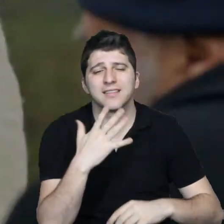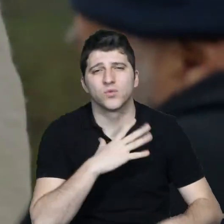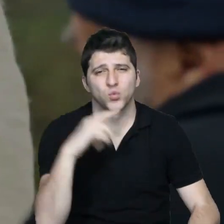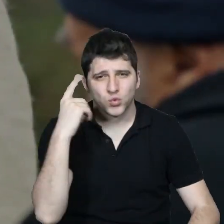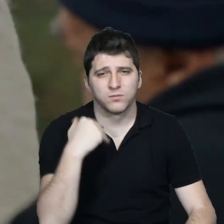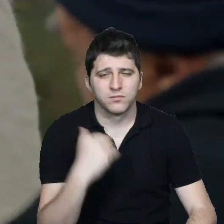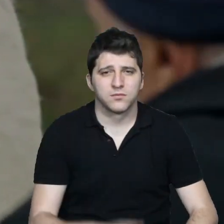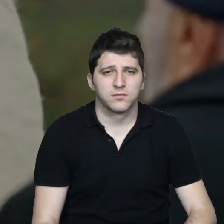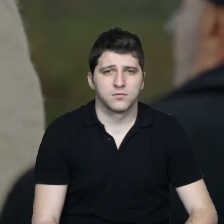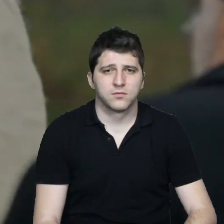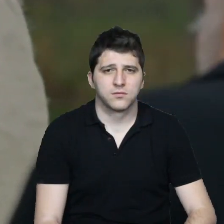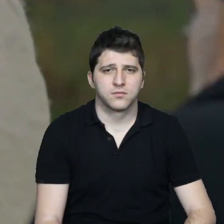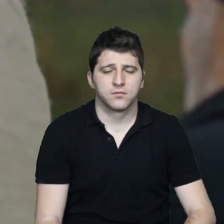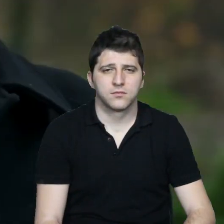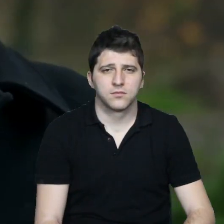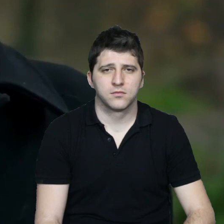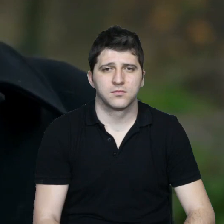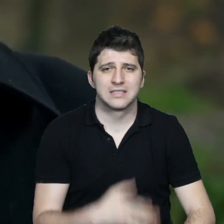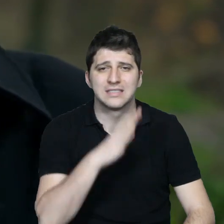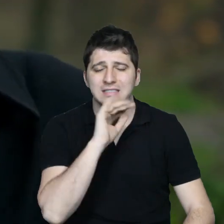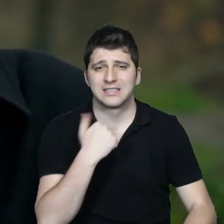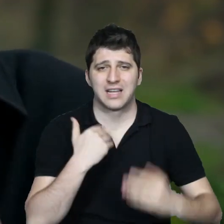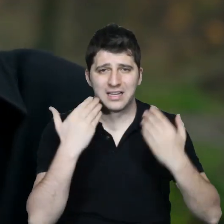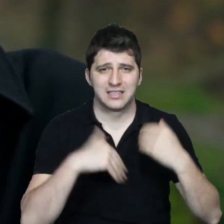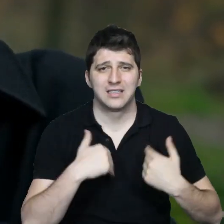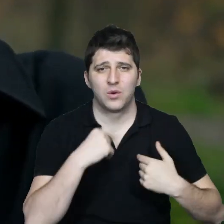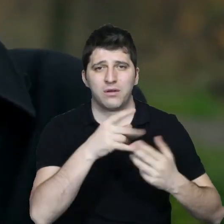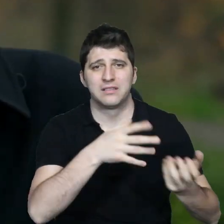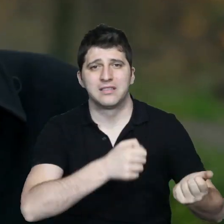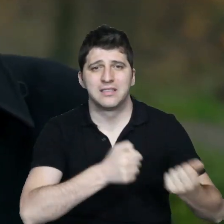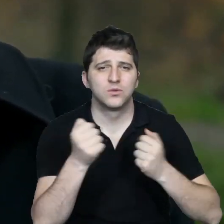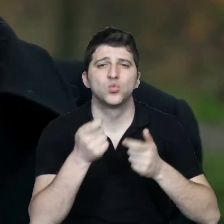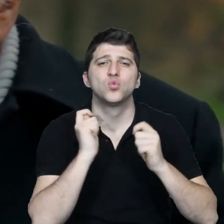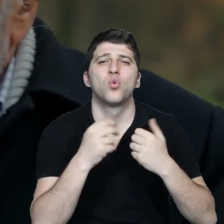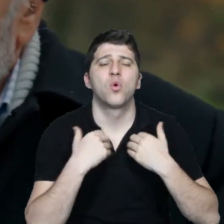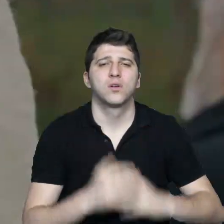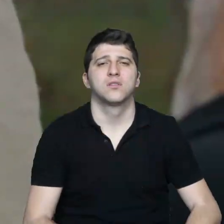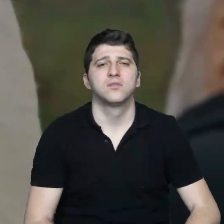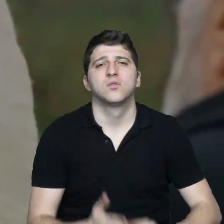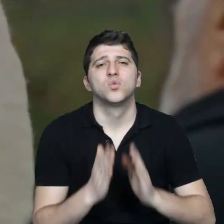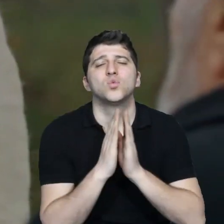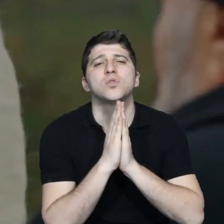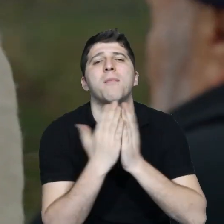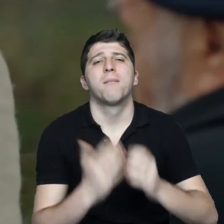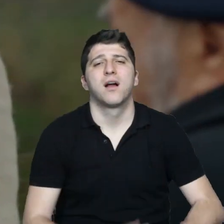dedim. Bu ihtiyar halimle onu götürmek biraz zor. Vallahi kusura